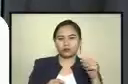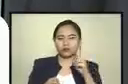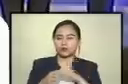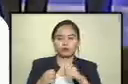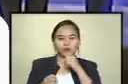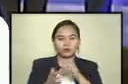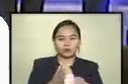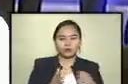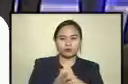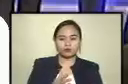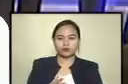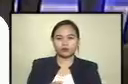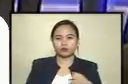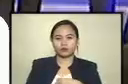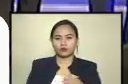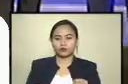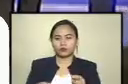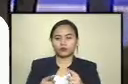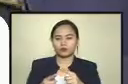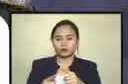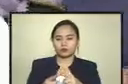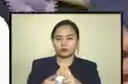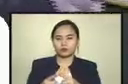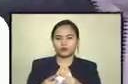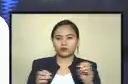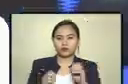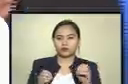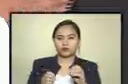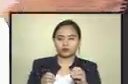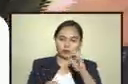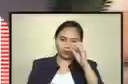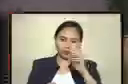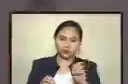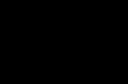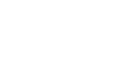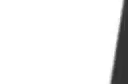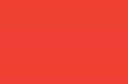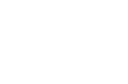Pag-IBIG Fund para maservisyon pa rin ang mga lugar na walang access sa internet.